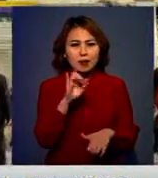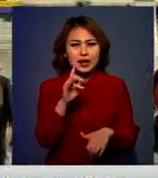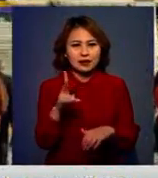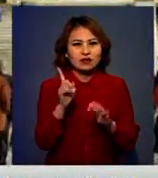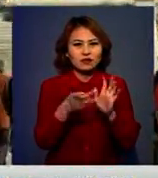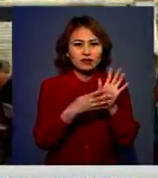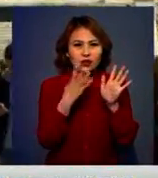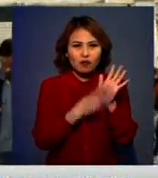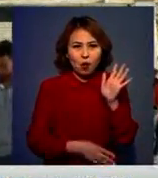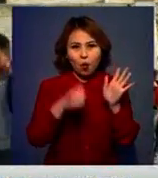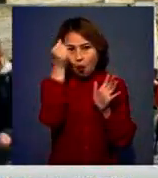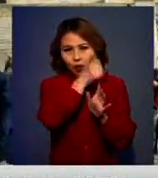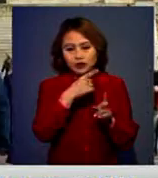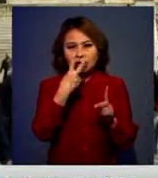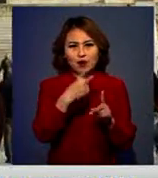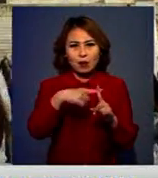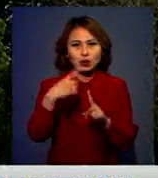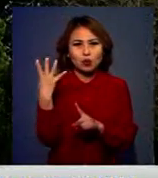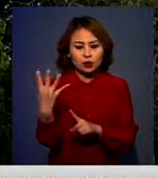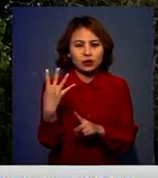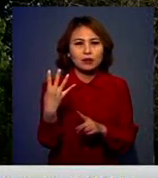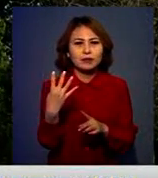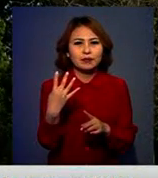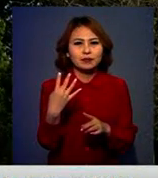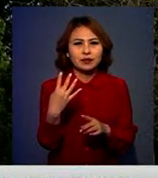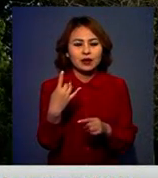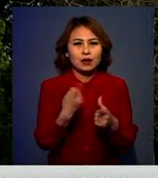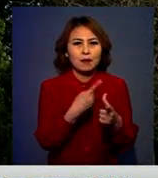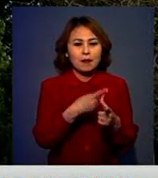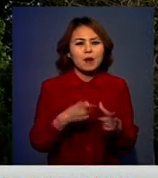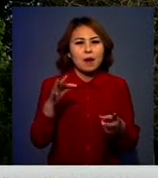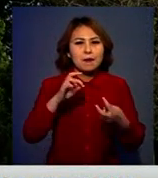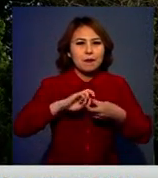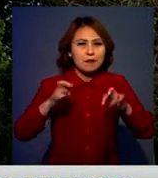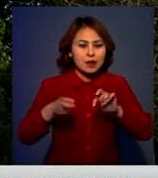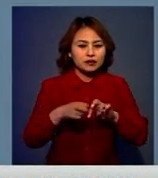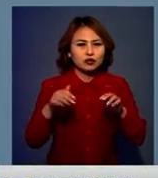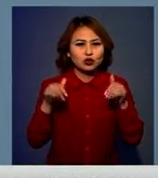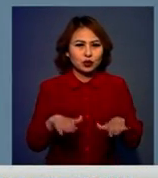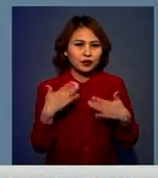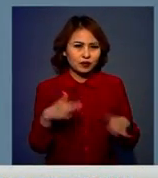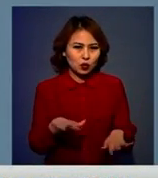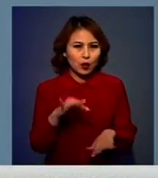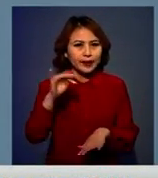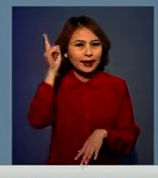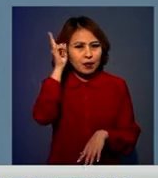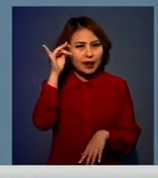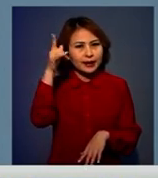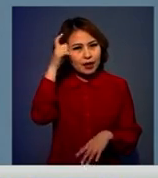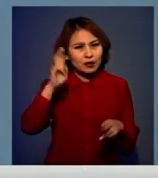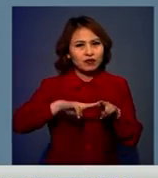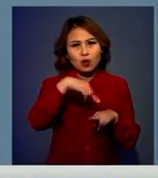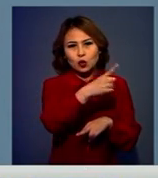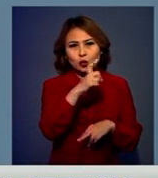жылға 2+4 келісіміне сүйеніп, репарация мәселесі толығымен шешілгенін айтады. Ол бойынша Германия Грекияға